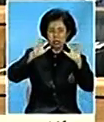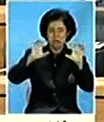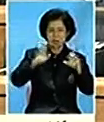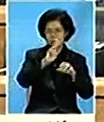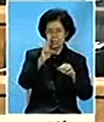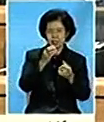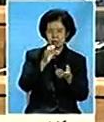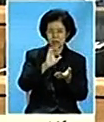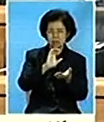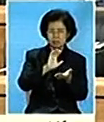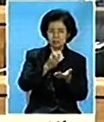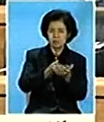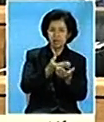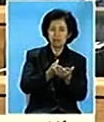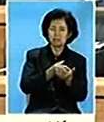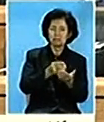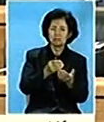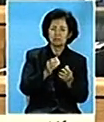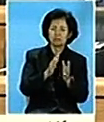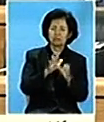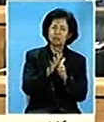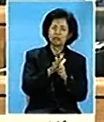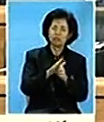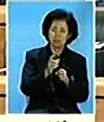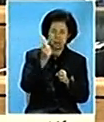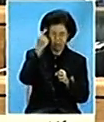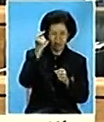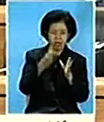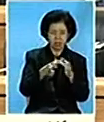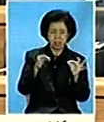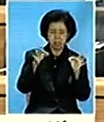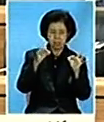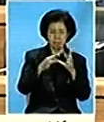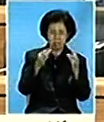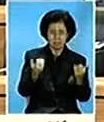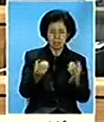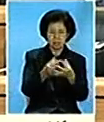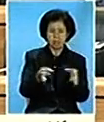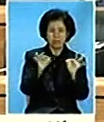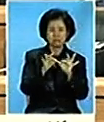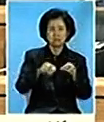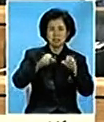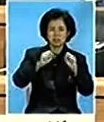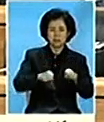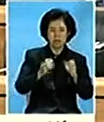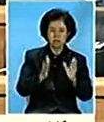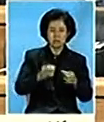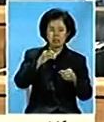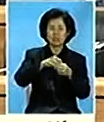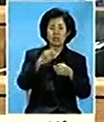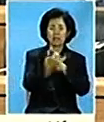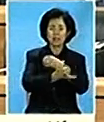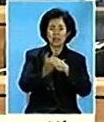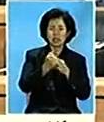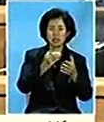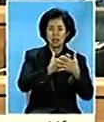งินส่วนหนึ่งไม่มากนักแต่ผมคิดว่าเรื่องนี้เป็นเรื่องสำคัญถ้าหากว่าเราสามารถทำให้คนในชาติรักใคร่กลมเก